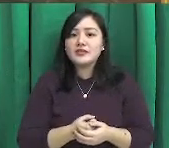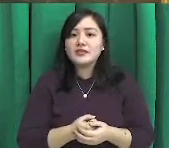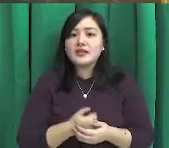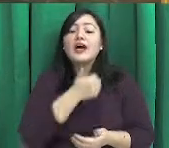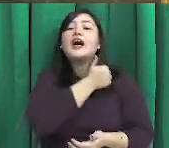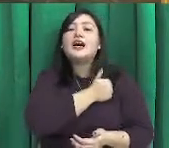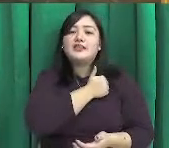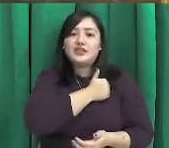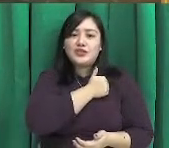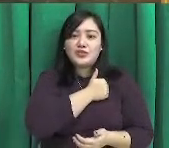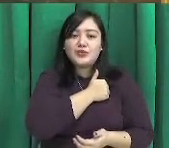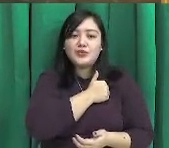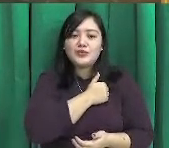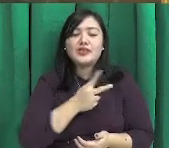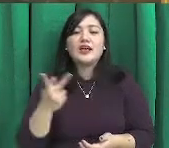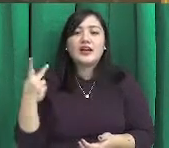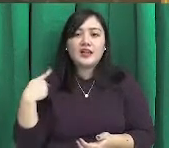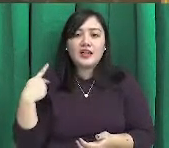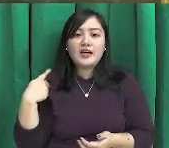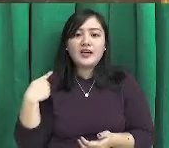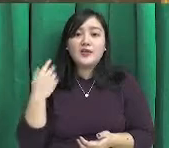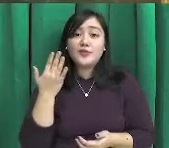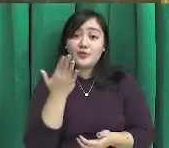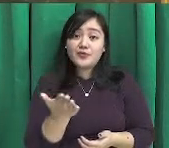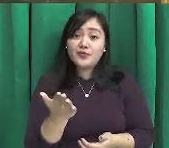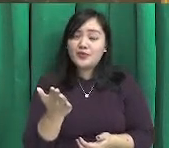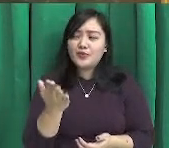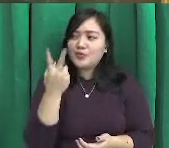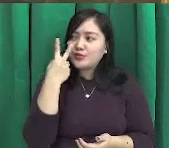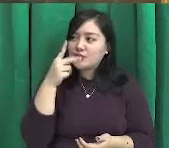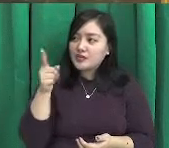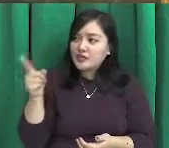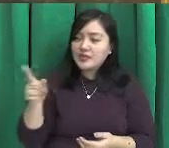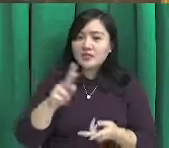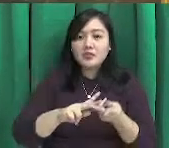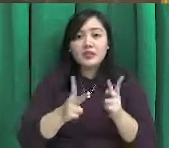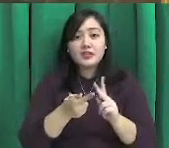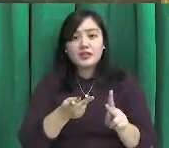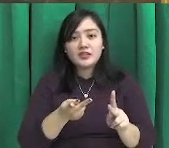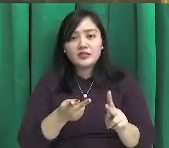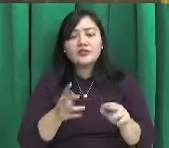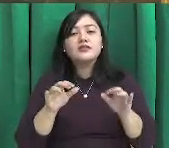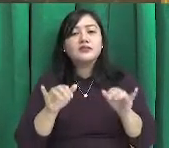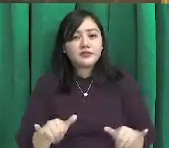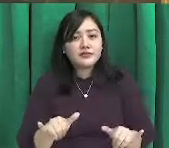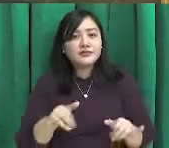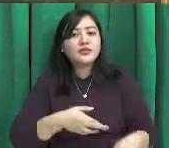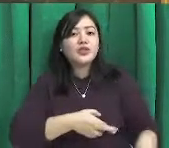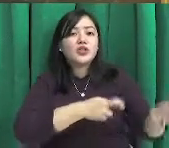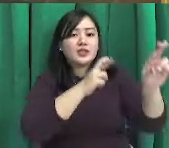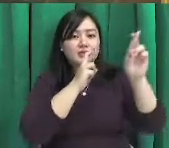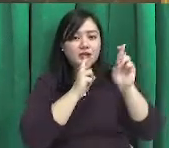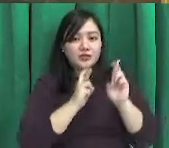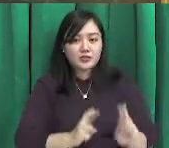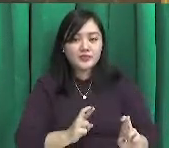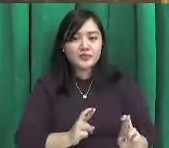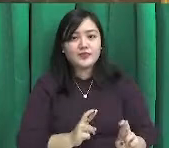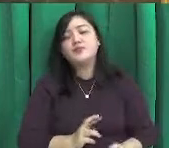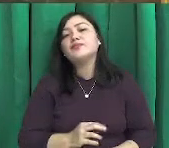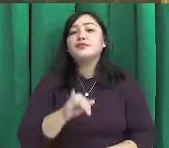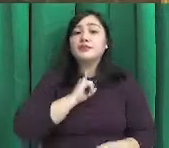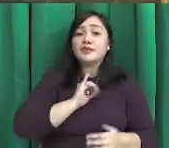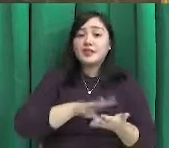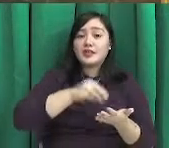ugali ng bawat isa na nalaman niyo after na magsama na kayo ng matagal, respect each other. Mm. Ako, I've learned my lesson po